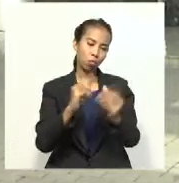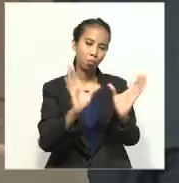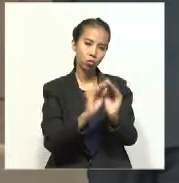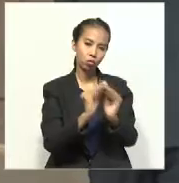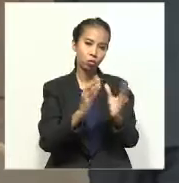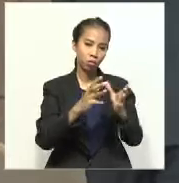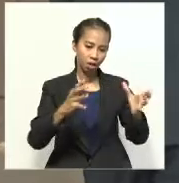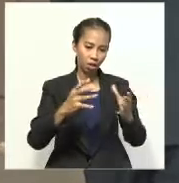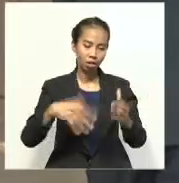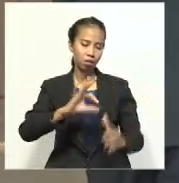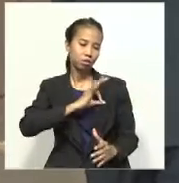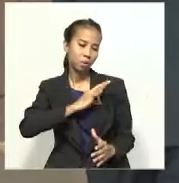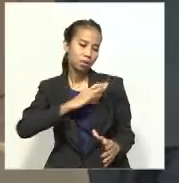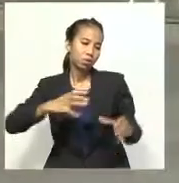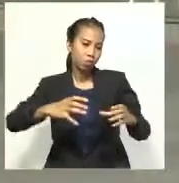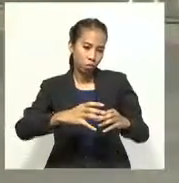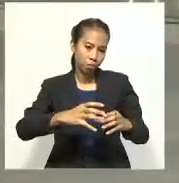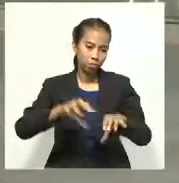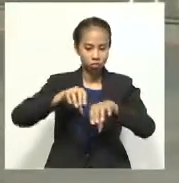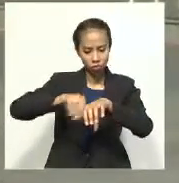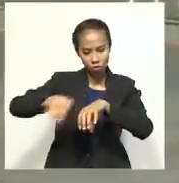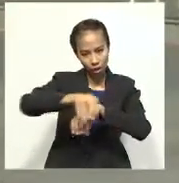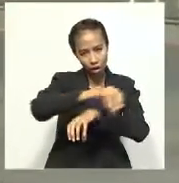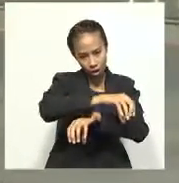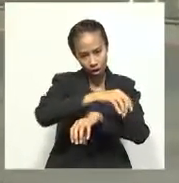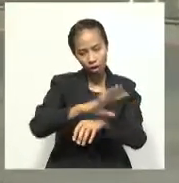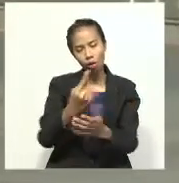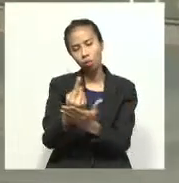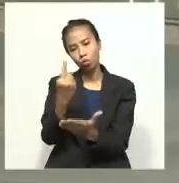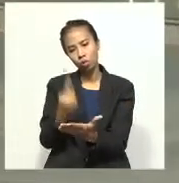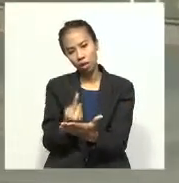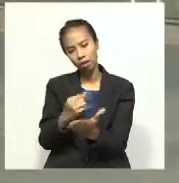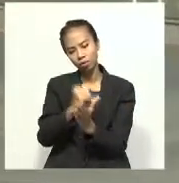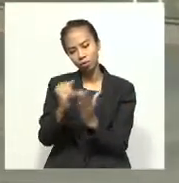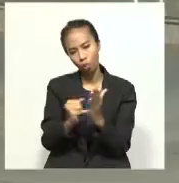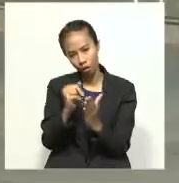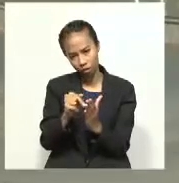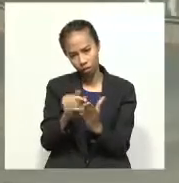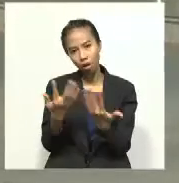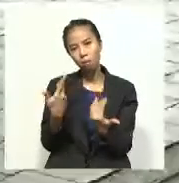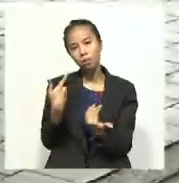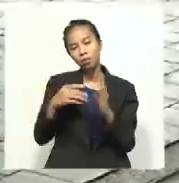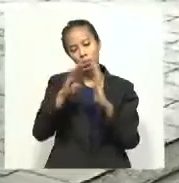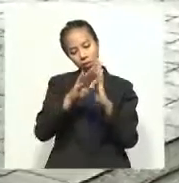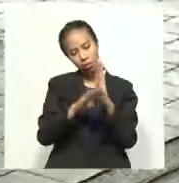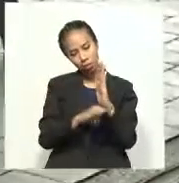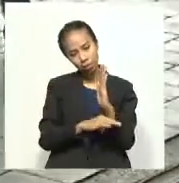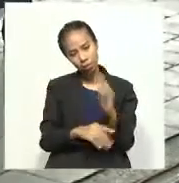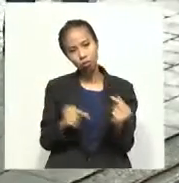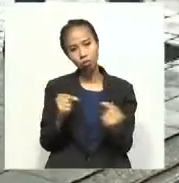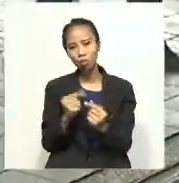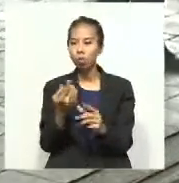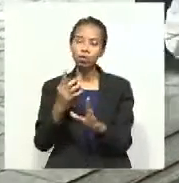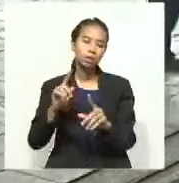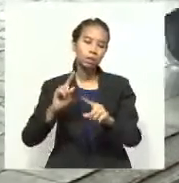หญ่การหาสมาชิกพรรคการตั้งสาขาพรรคการหาตัวแทนสาขาประจำจังหวัดรวมไปถึงขั้นตอนการทำ